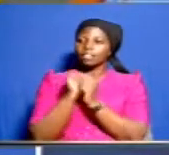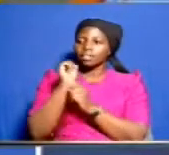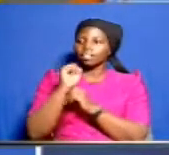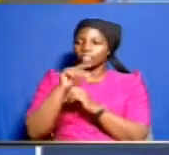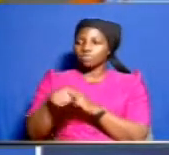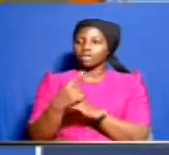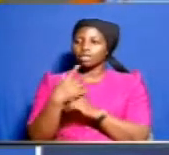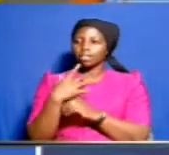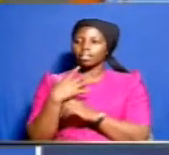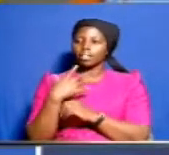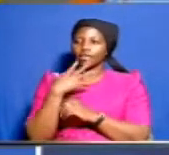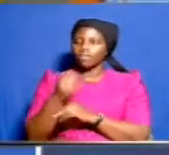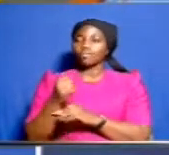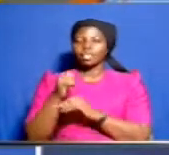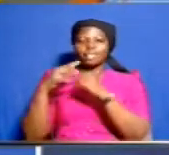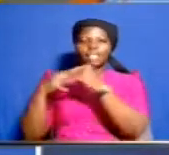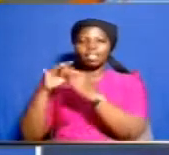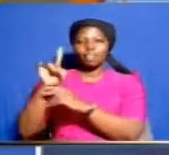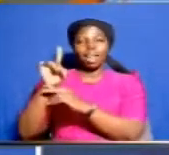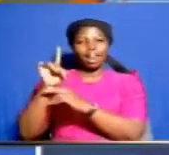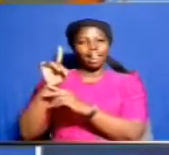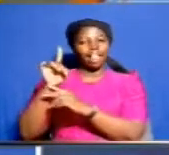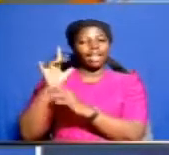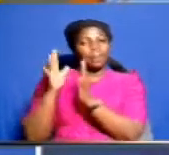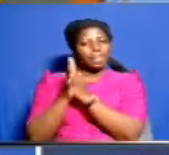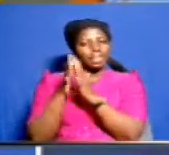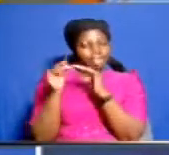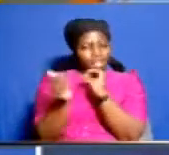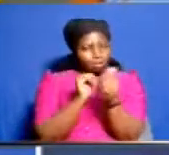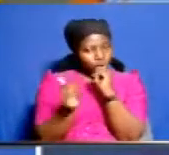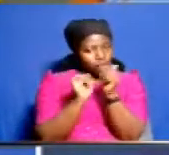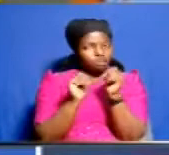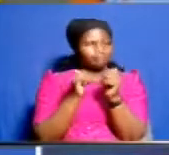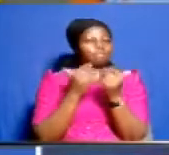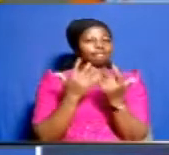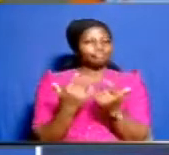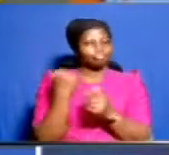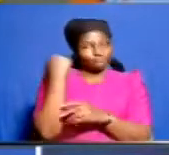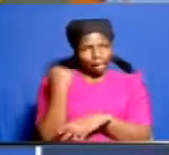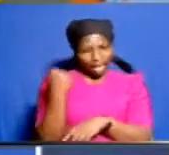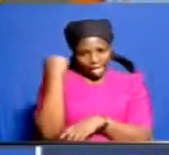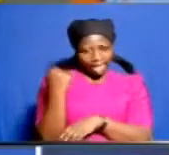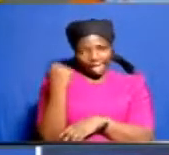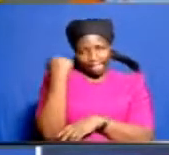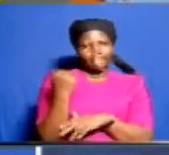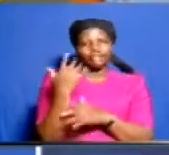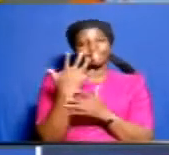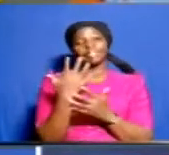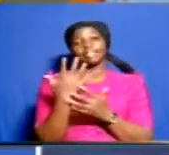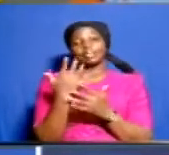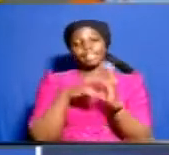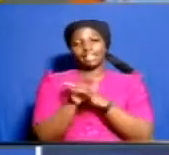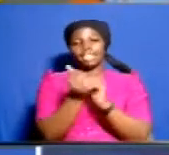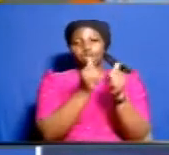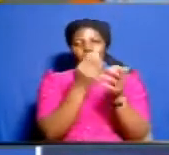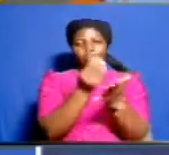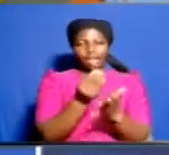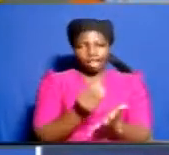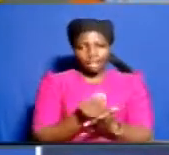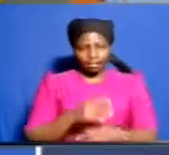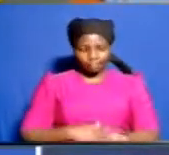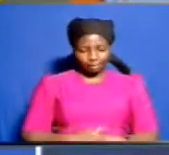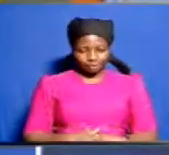15,591 katika mchezo wa kubashiri matokeo ya mechi ya katikati ya wiki ya kampuni ya Sportpesa. Musyoki ambaye ni afisa wa